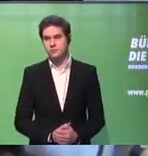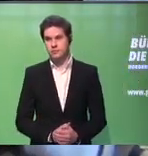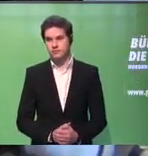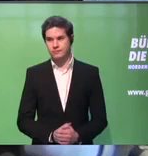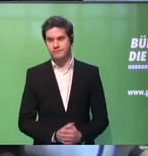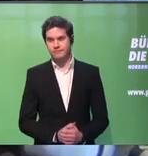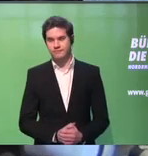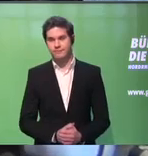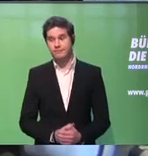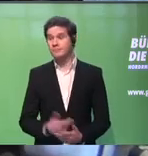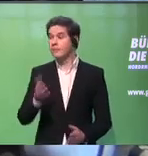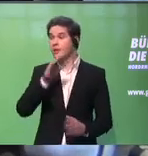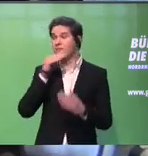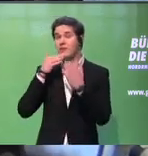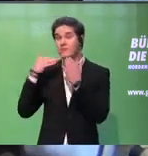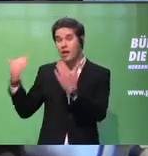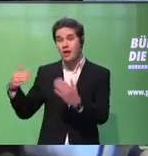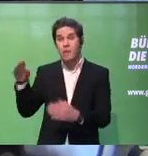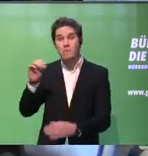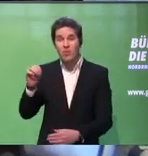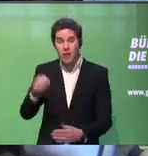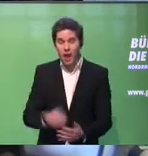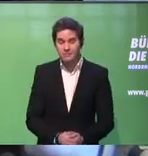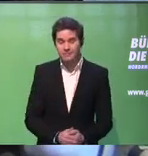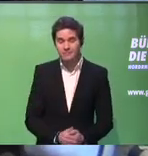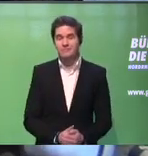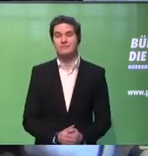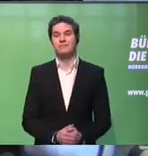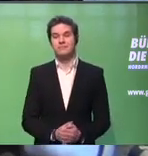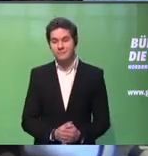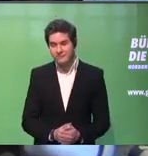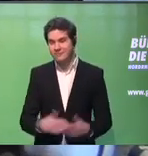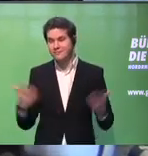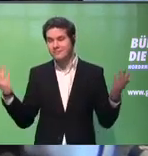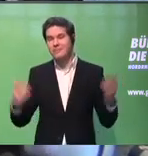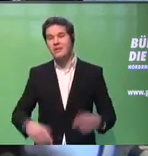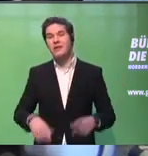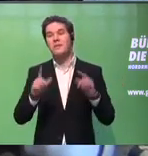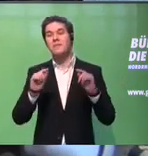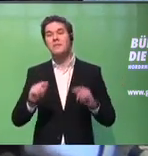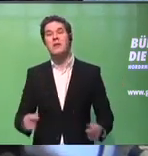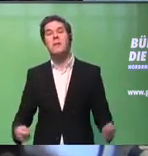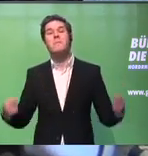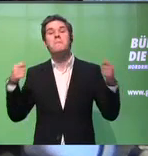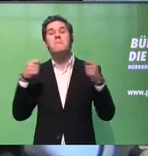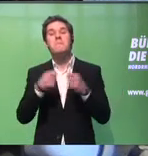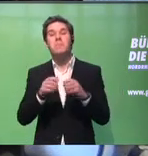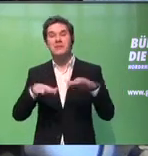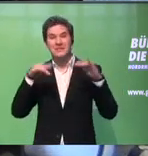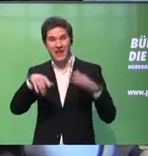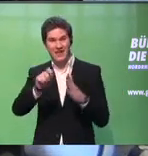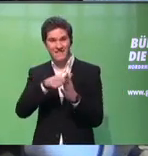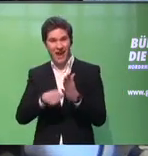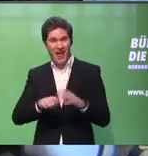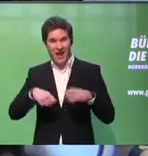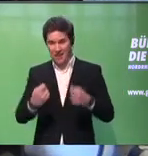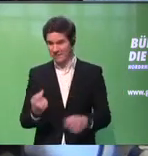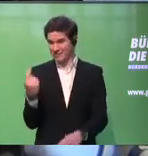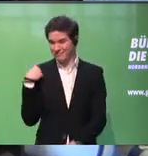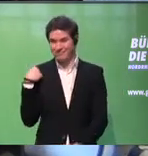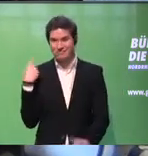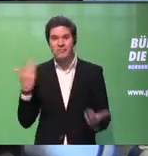Ganz vielen Dank, Monika. Und dieses Wahlergebnis zum Bundestag hat leider ja auch zur Folge gehabt, dass nicht